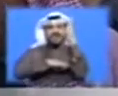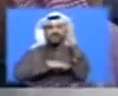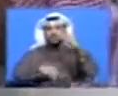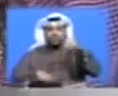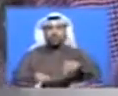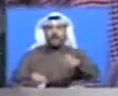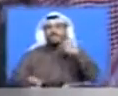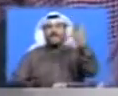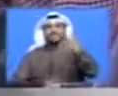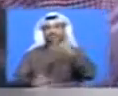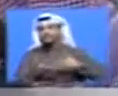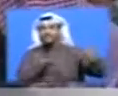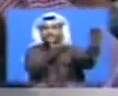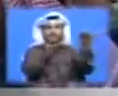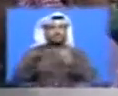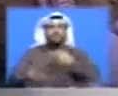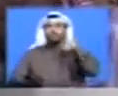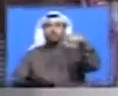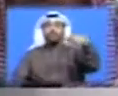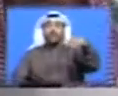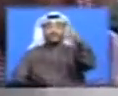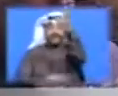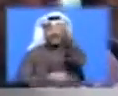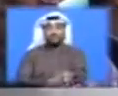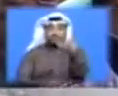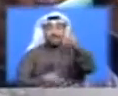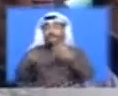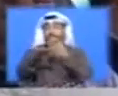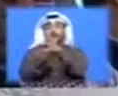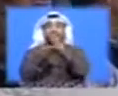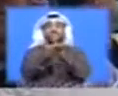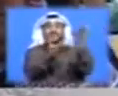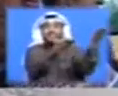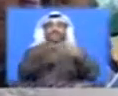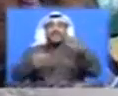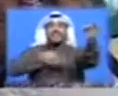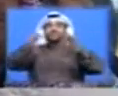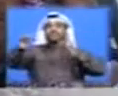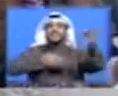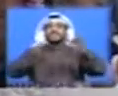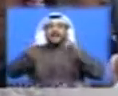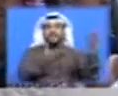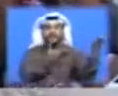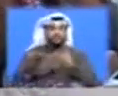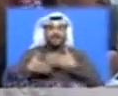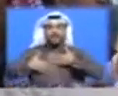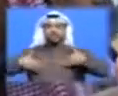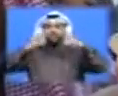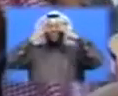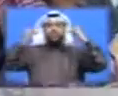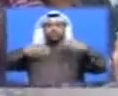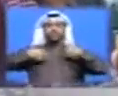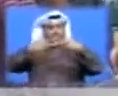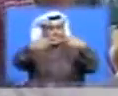ننسق مع أخواننا في مجلس الأمة، لبينا الدعوة الكريمة من لجنة الشؤون الخارجية وسعدنا